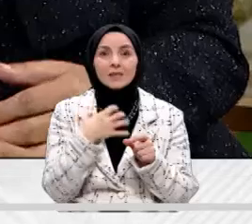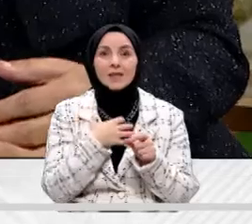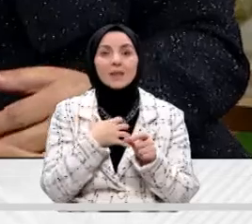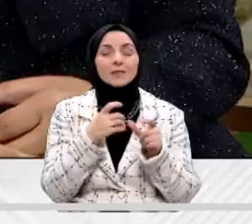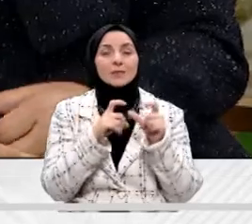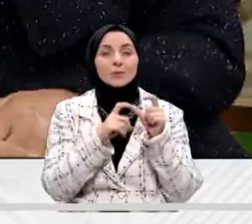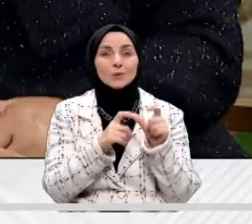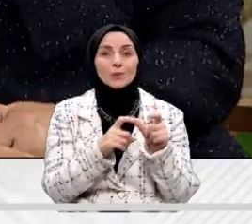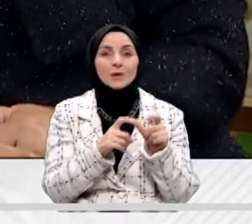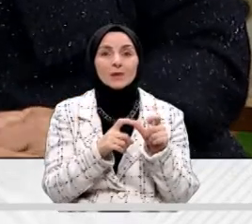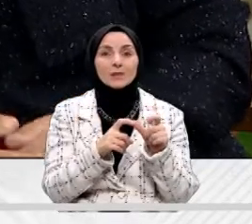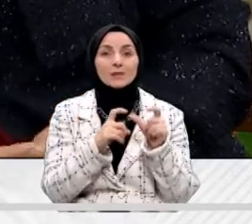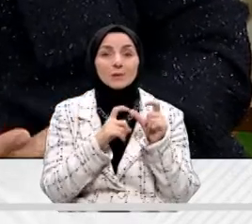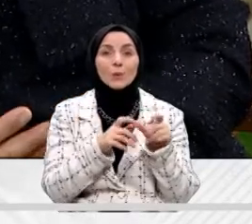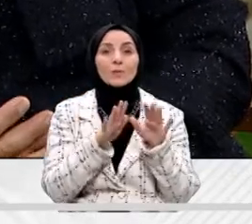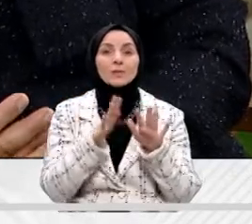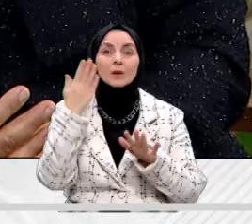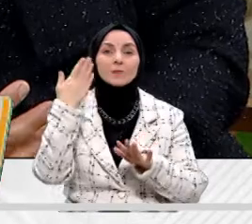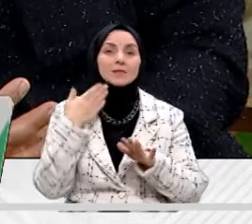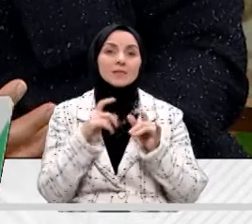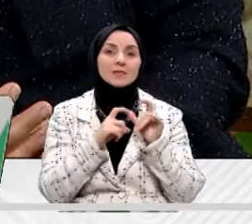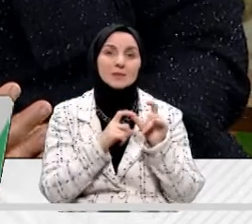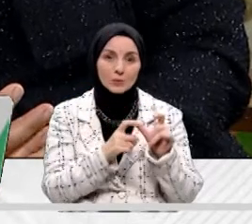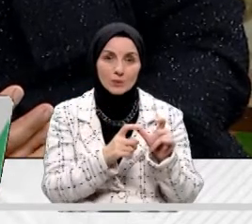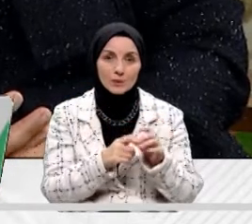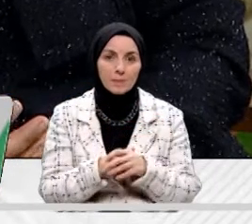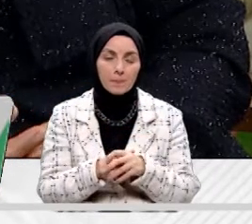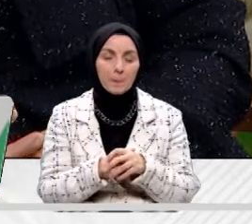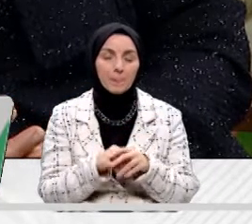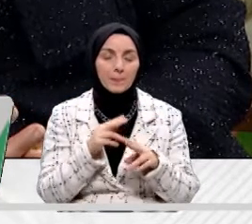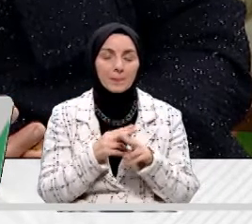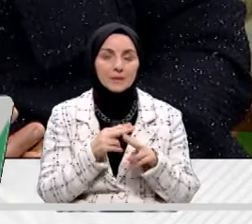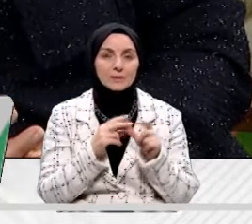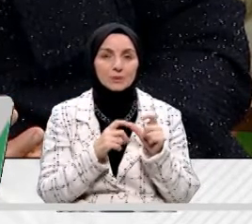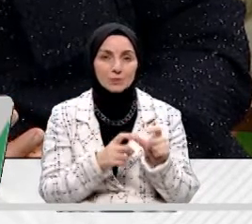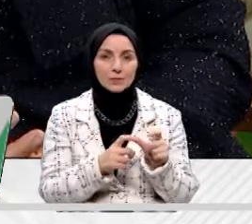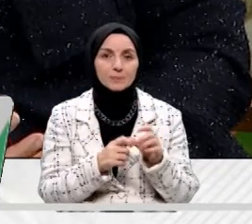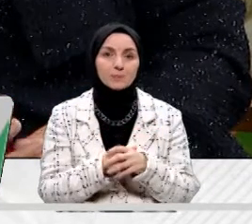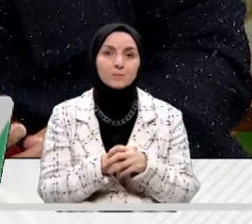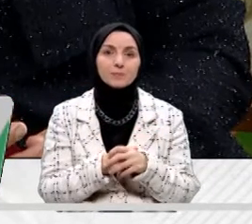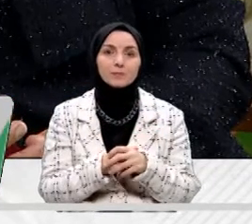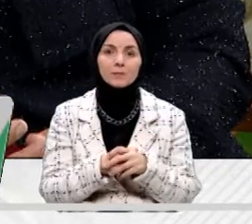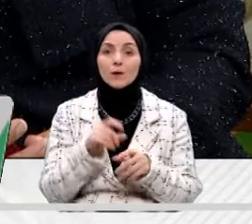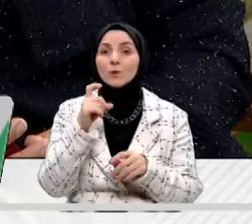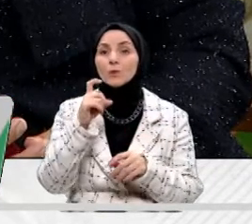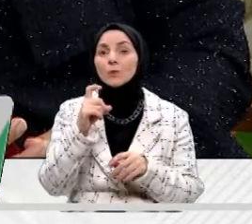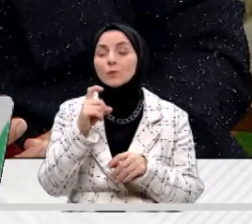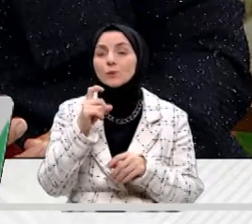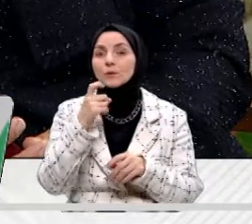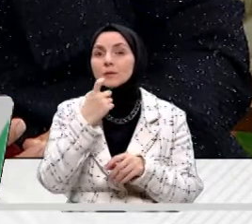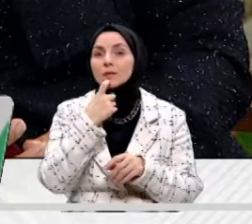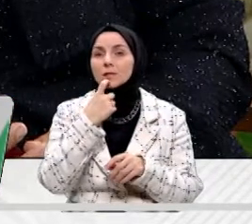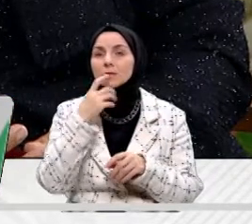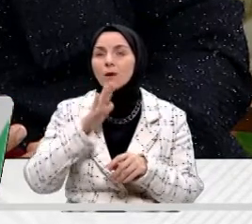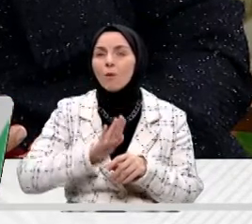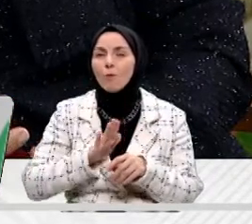soruları giremeden izleyicilerimize Öncelikle önce onların sorularını böyle hızlıca Size bir soru cevap yapalım istiyorum 9 yaşında oğlum vardı Dikkat